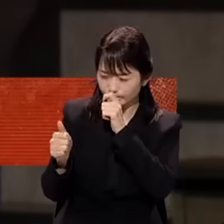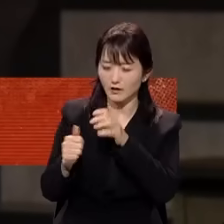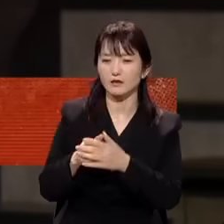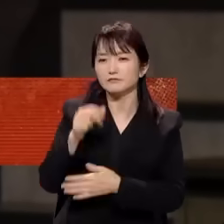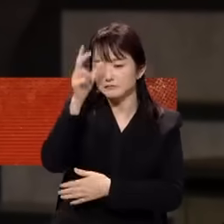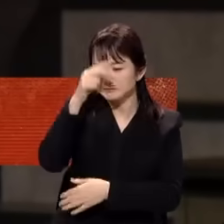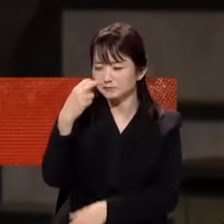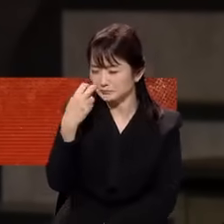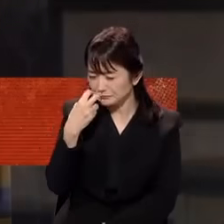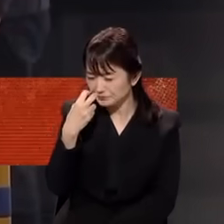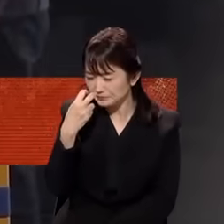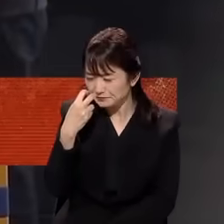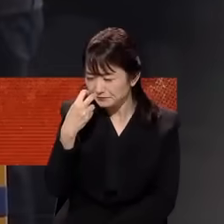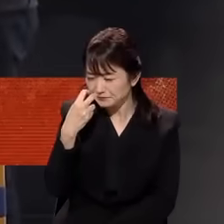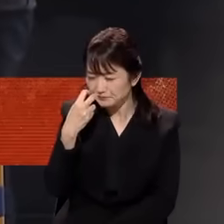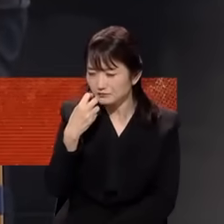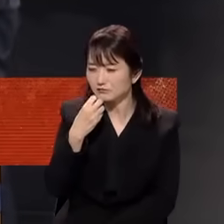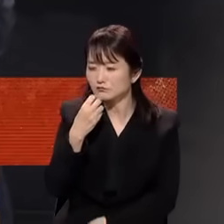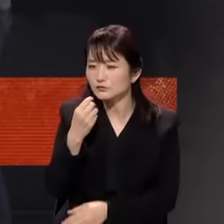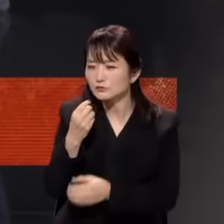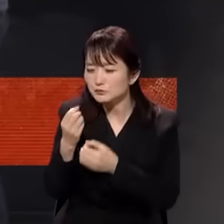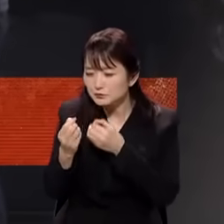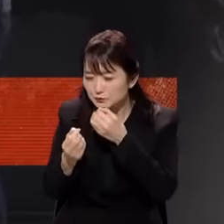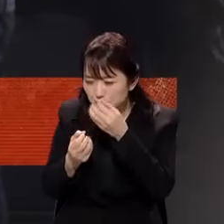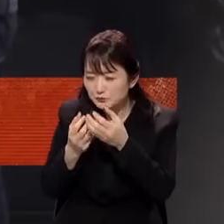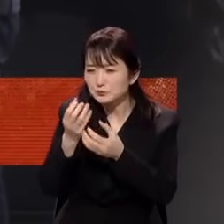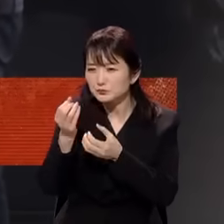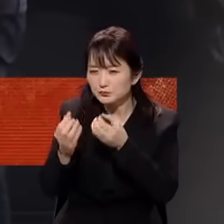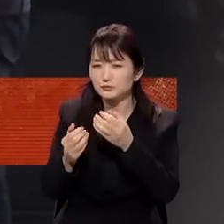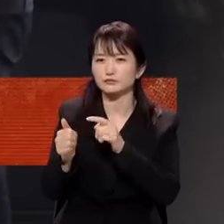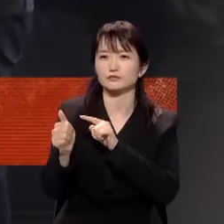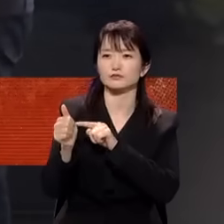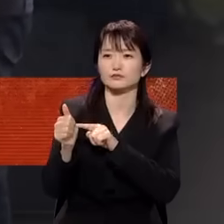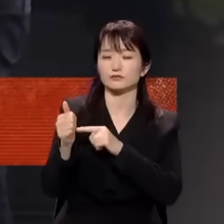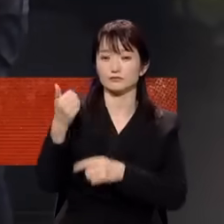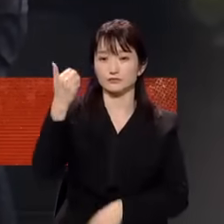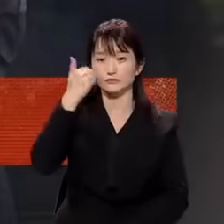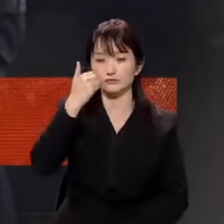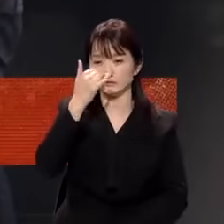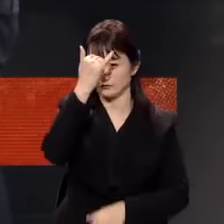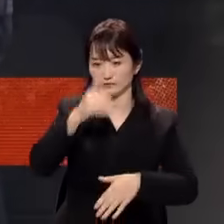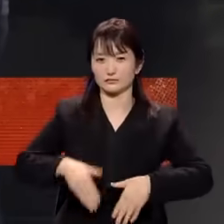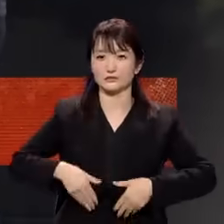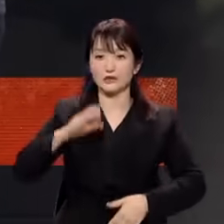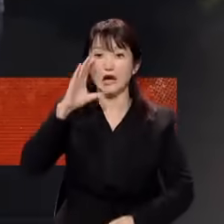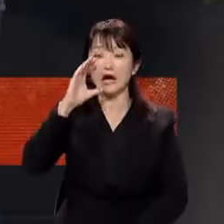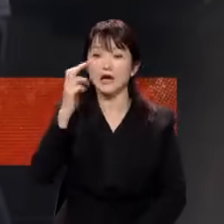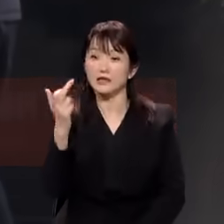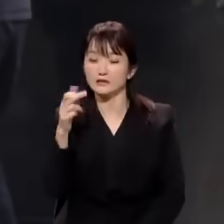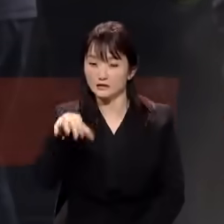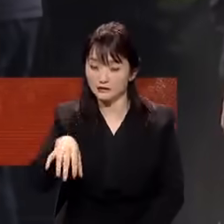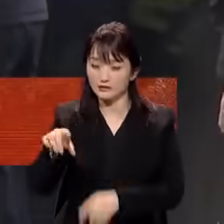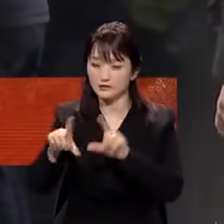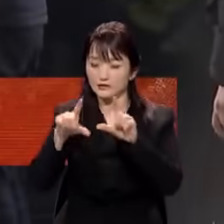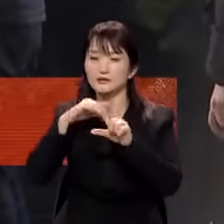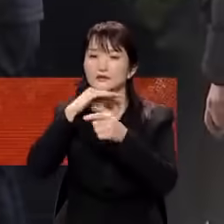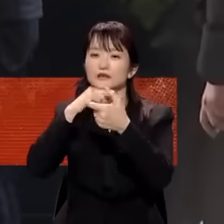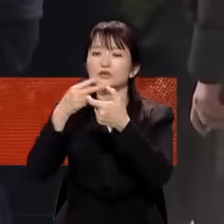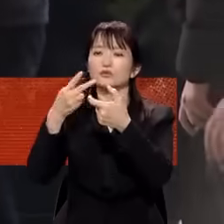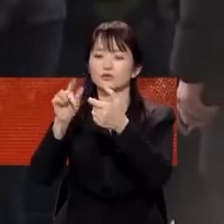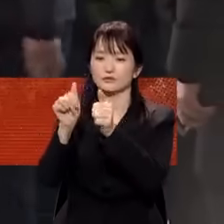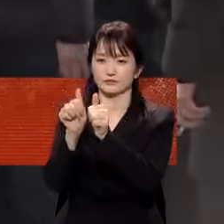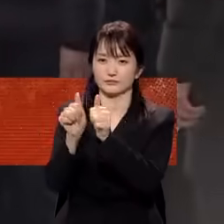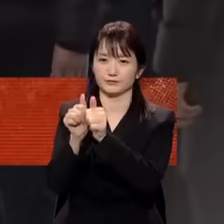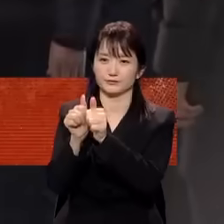수사가 이어지자 조금씩 입을 열었습니다. 지금 이제 이 사람의 이제 인적 사항은 충남 아산에 사는 그 60대 남성으로 알려져